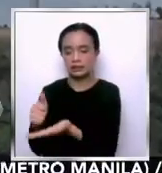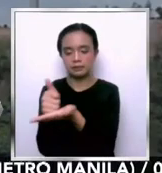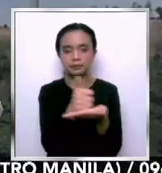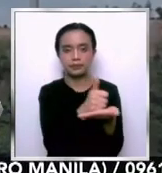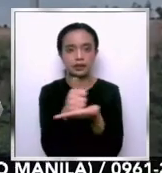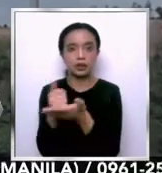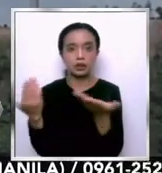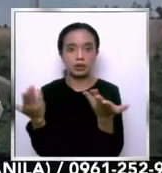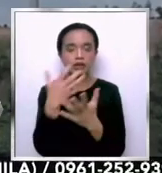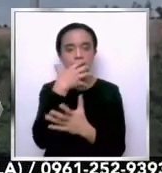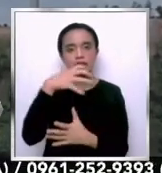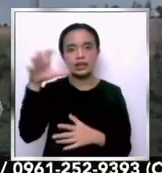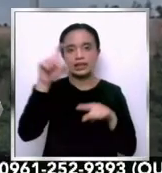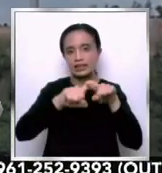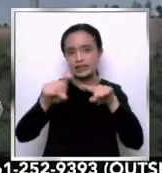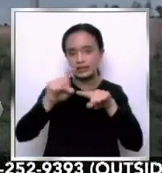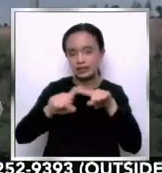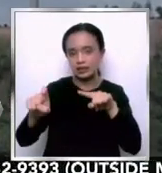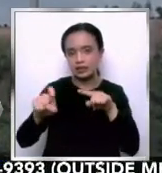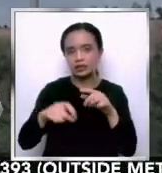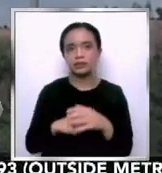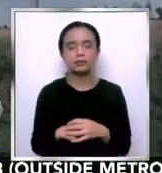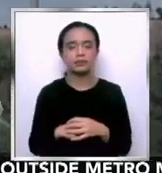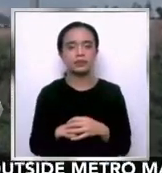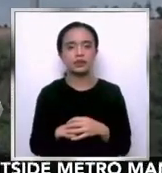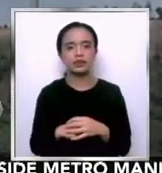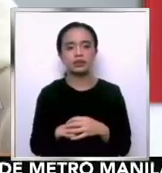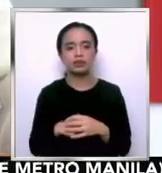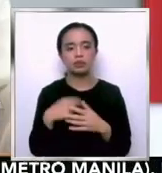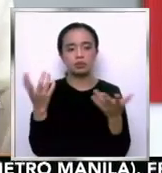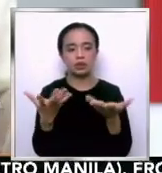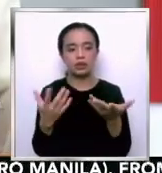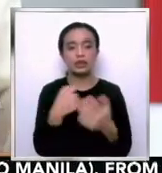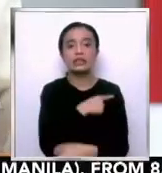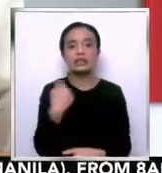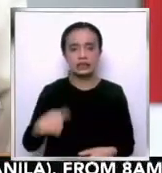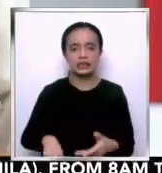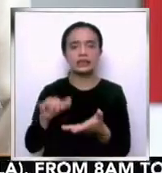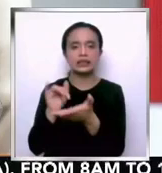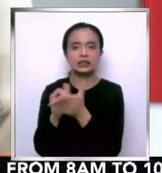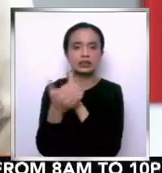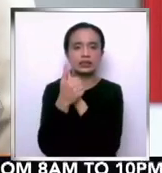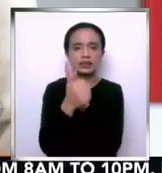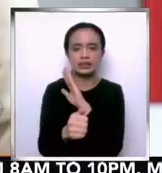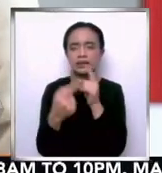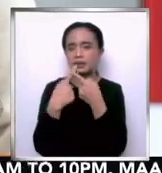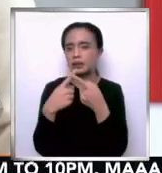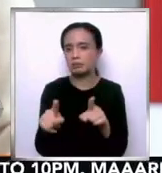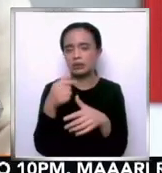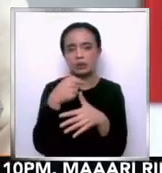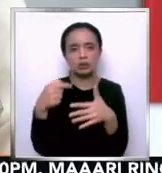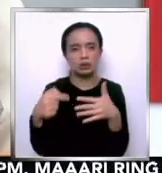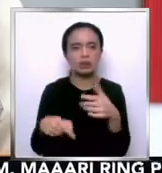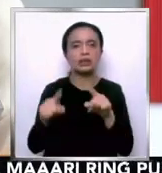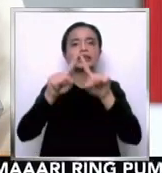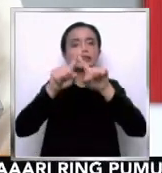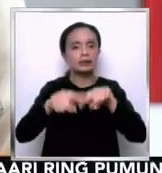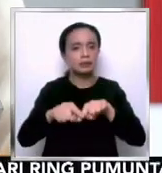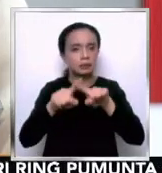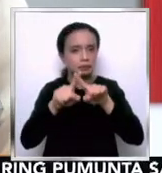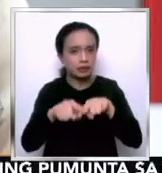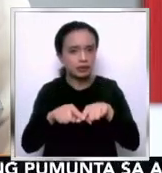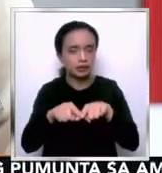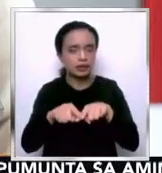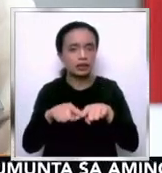wind energy kung saan daw bihasa ang China. Pero lahat daw ito nakadepende sa magiging tugon ni